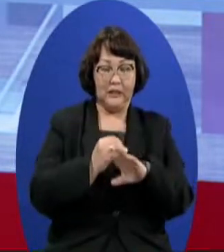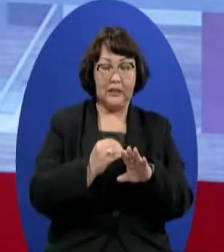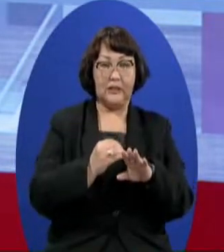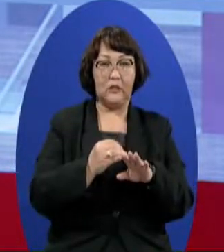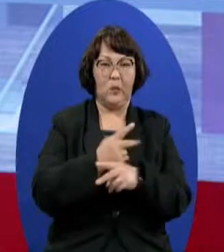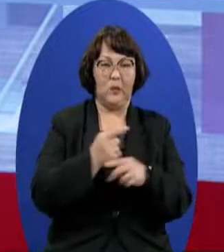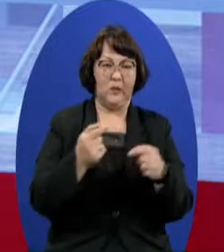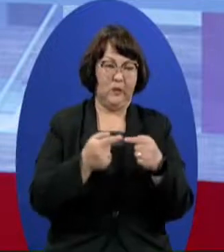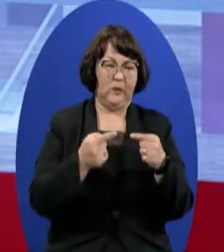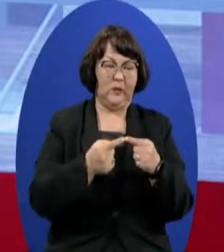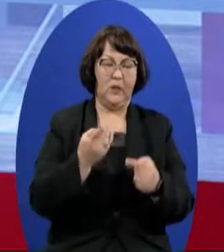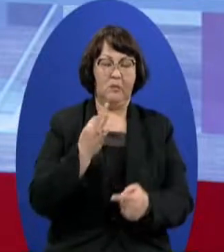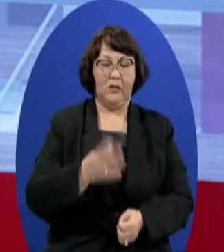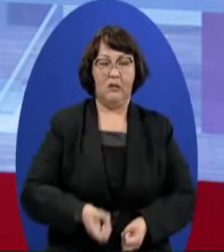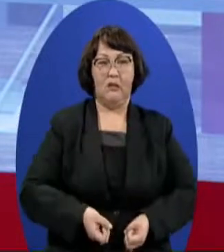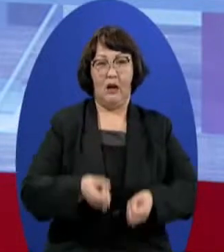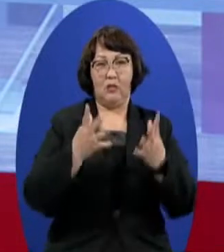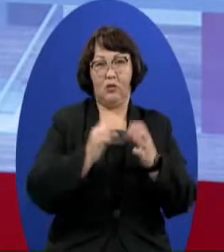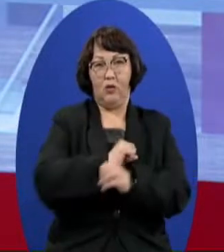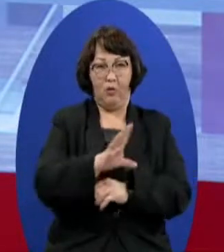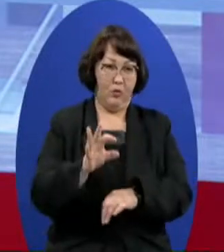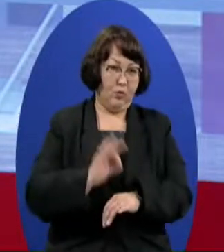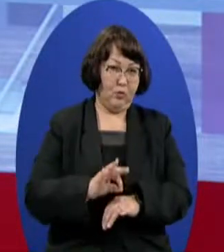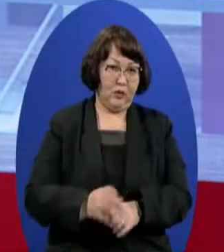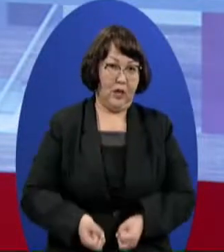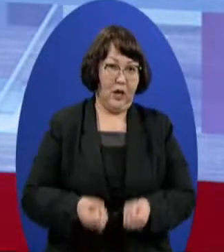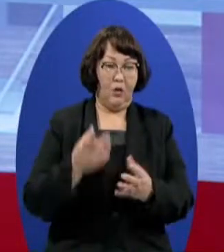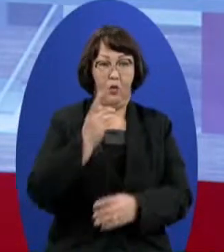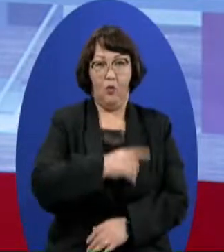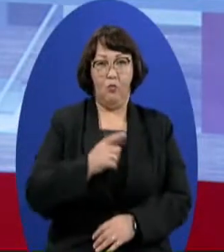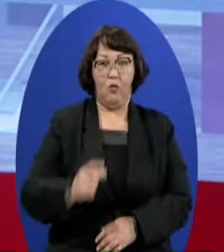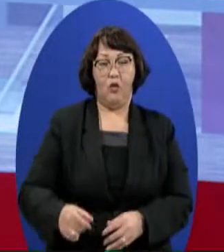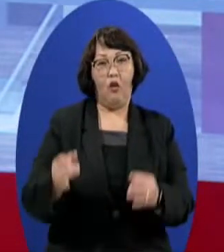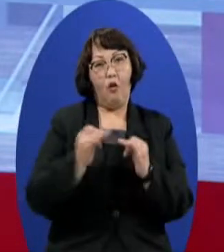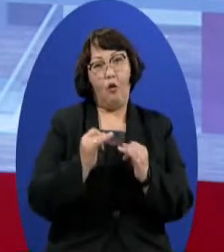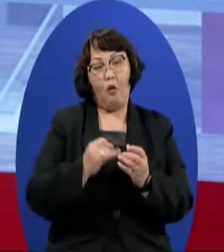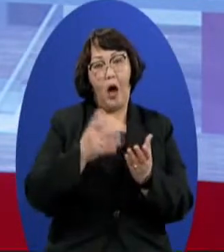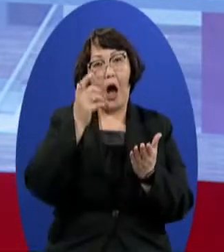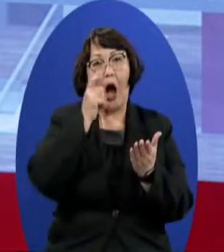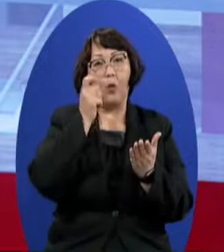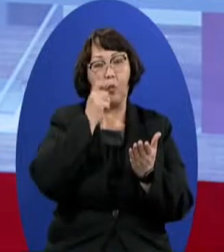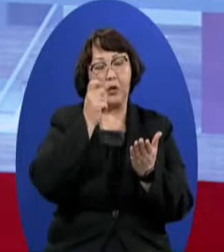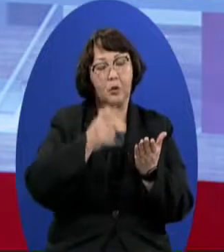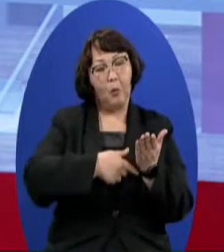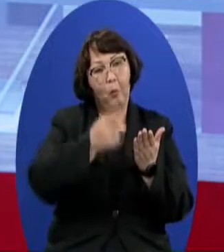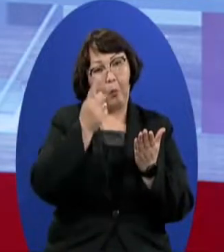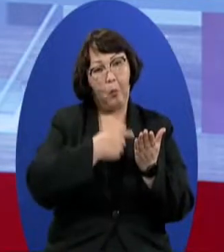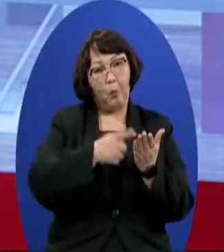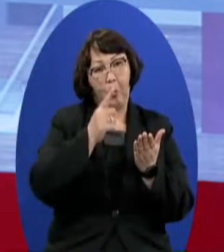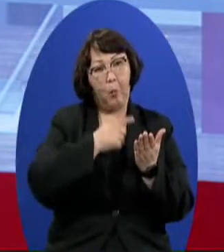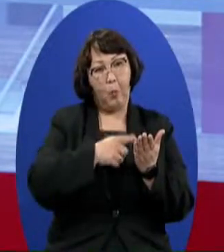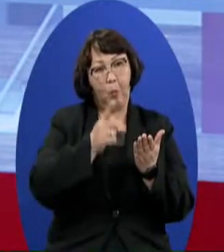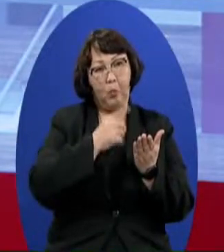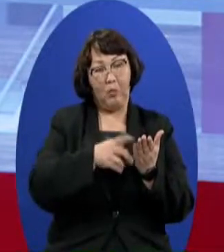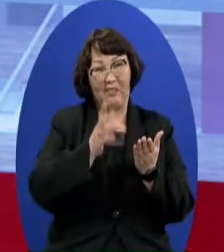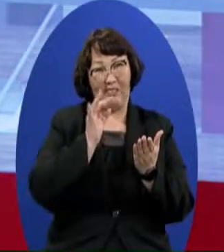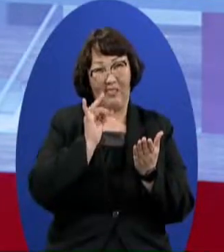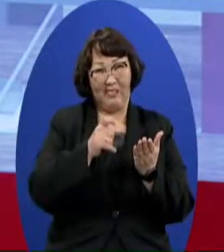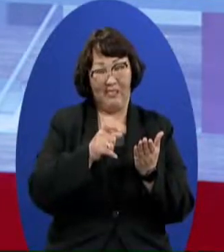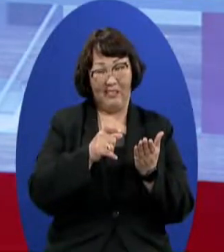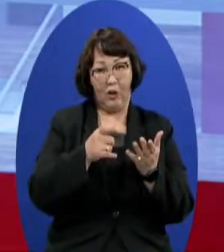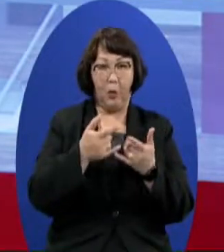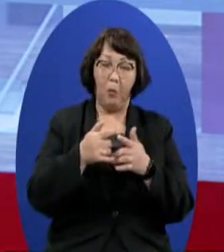өсөх хандлагатай байна. Сар тахал буюу COVID-19 вирусын үед хүмүүсийн цахим орчинд өнгөрүүлэх цаг эрс нэмэгдчихэ. Хэрэглээн дээр суурилсан